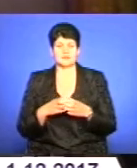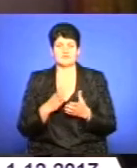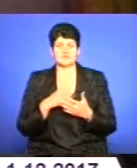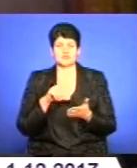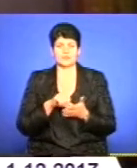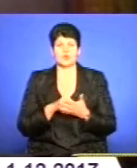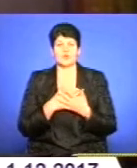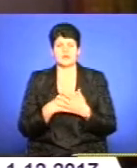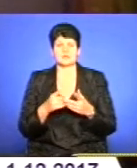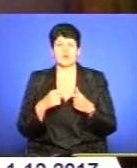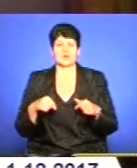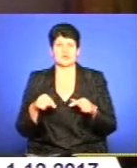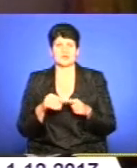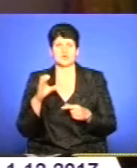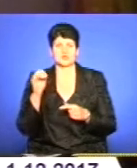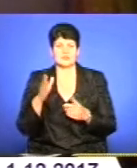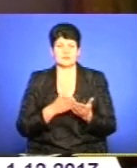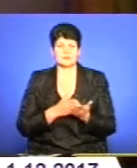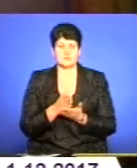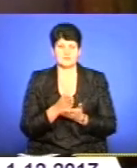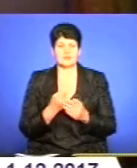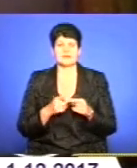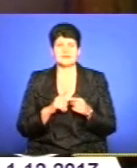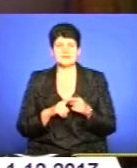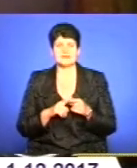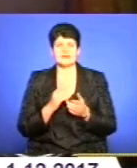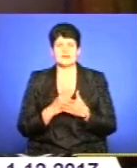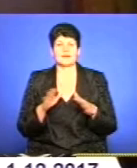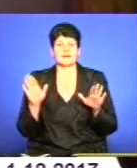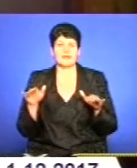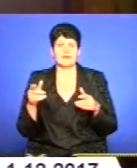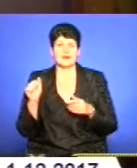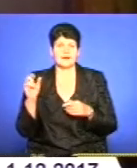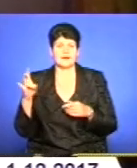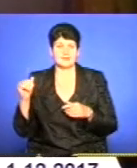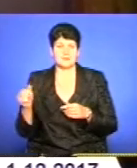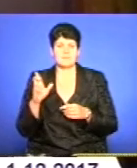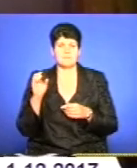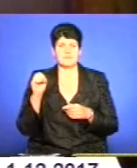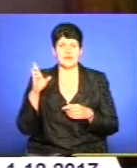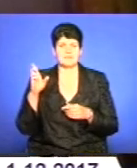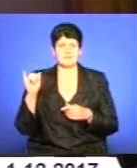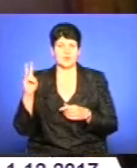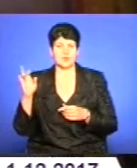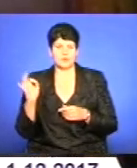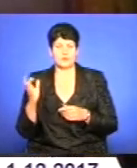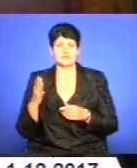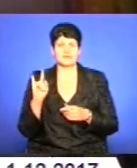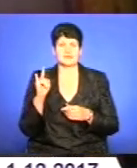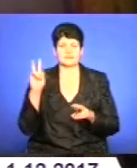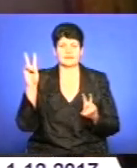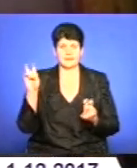громадські організації соціального спрямування. Це такі, як «Крила Ангела», як громадська організація «Бебік», громадська організація